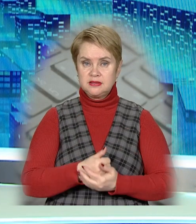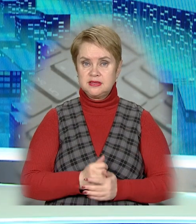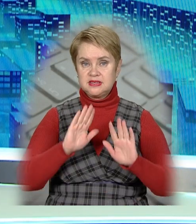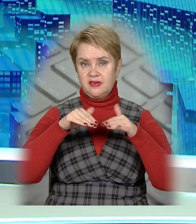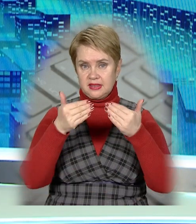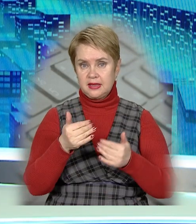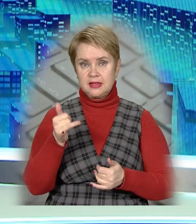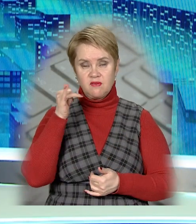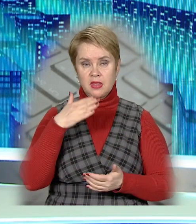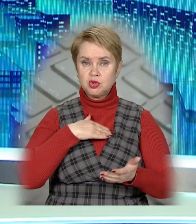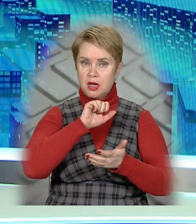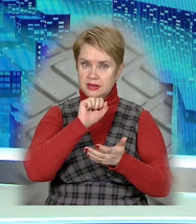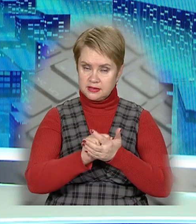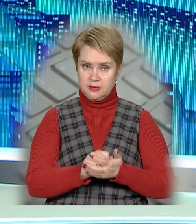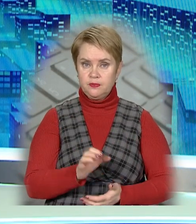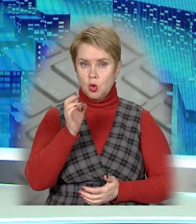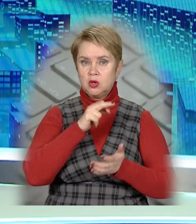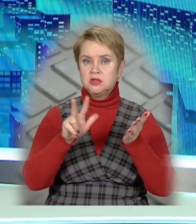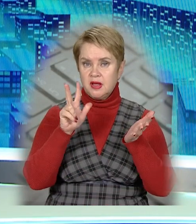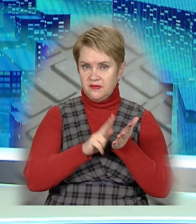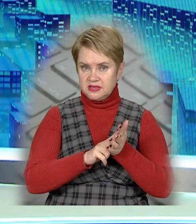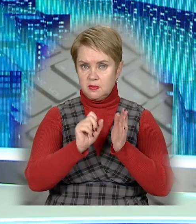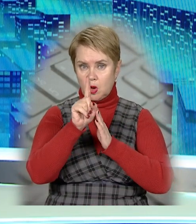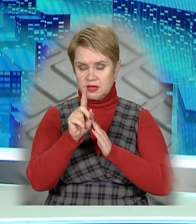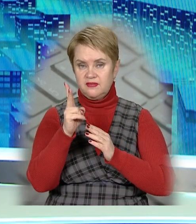інформація, звертайтеся на телефон нашої редакції.